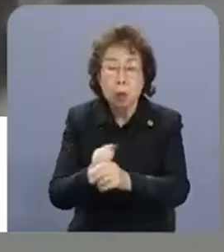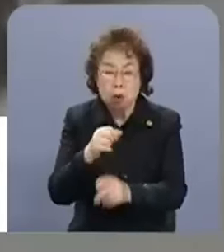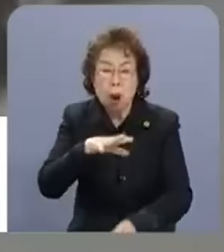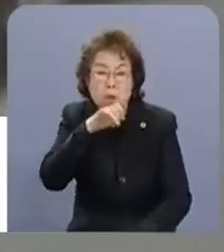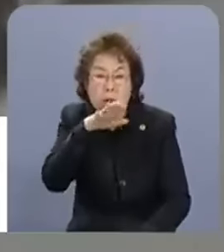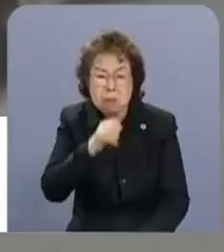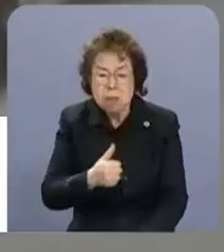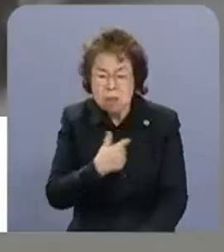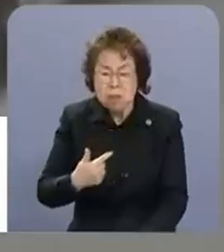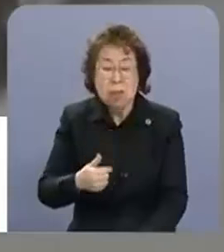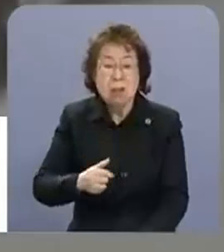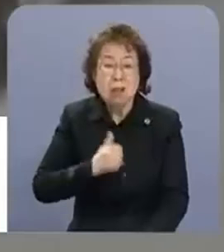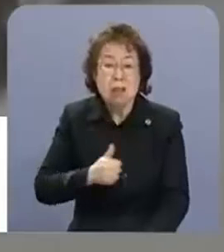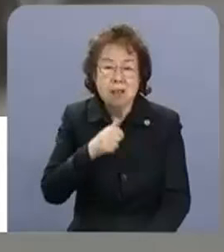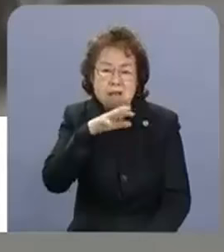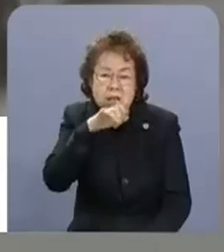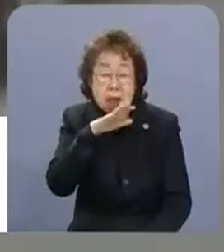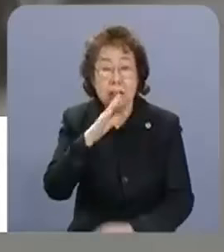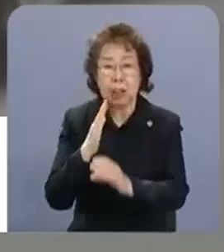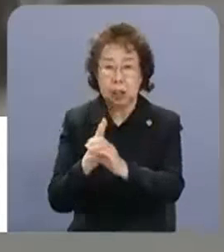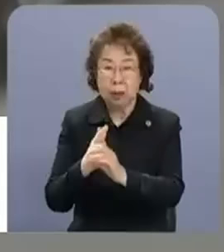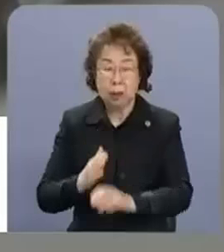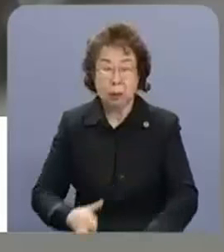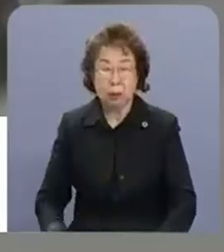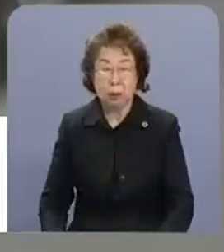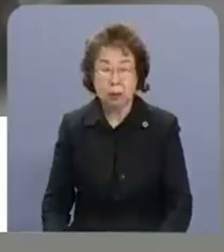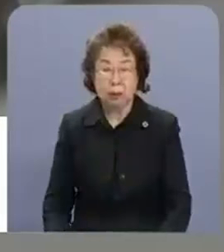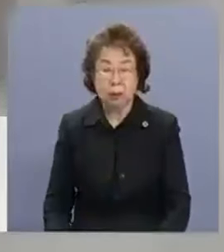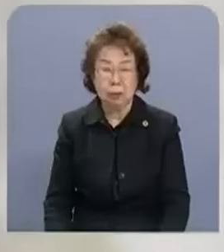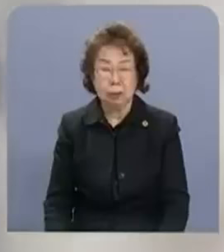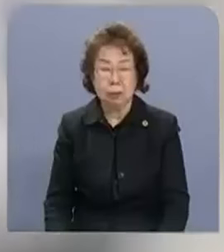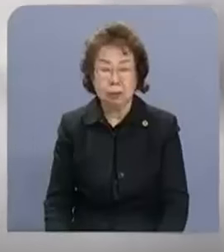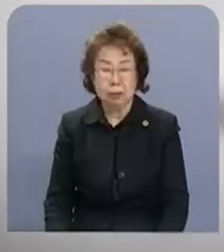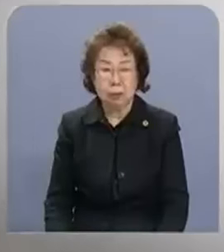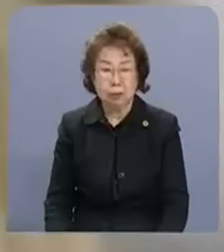투표소에서 빗발쳤습니다. 최재훈 기자가 보도합니다.